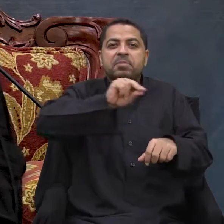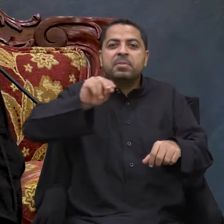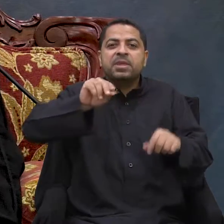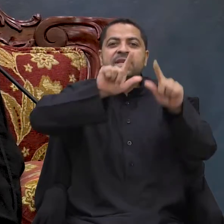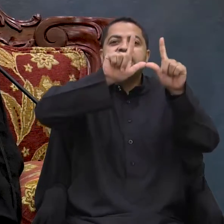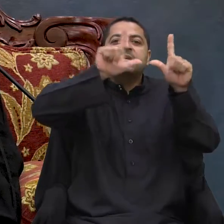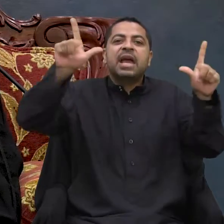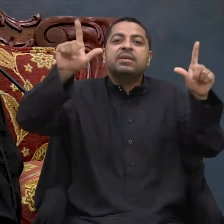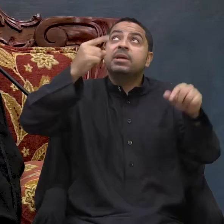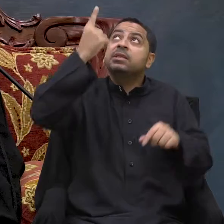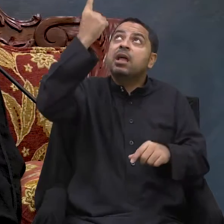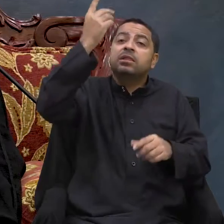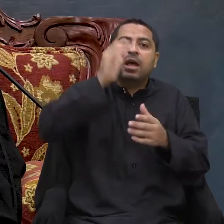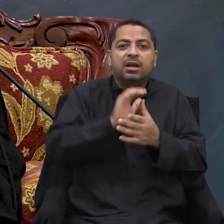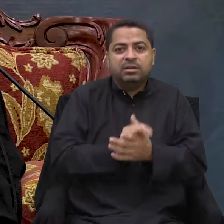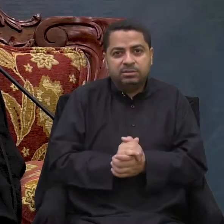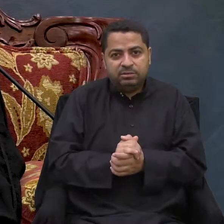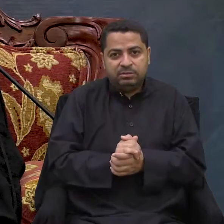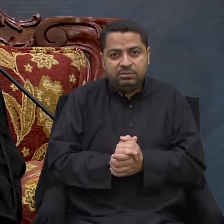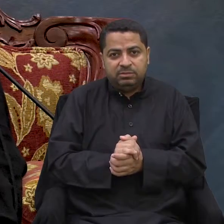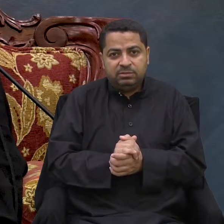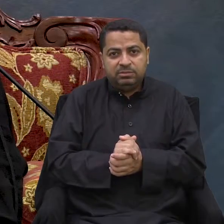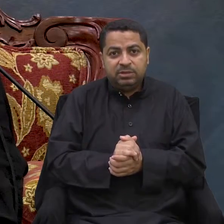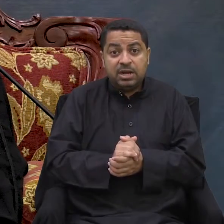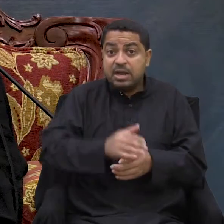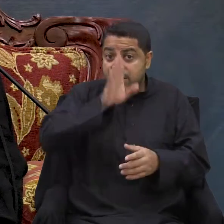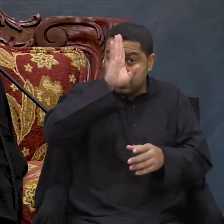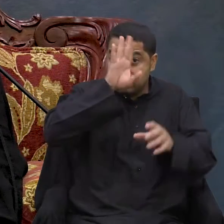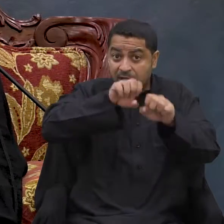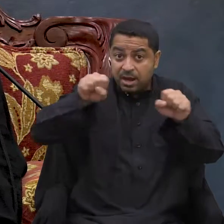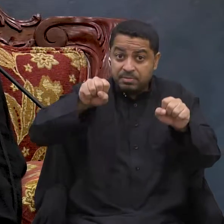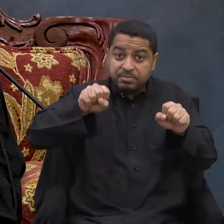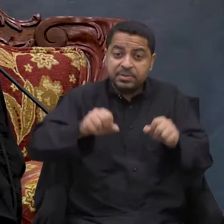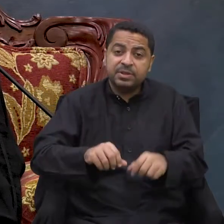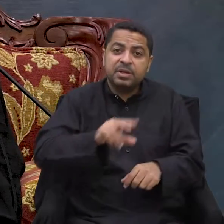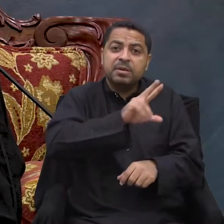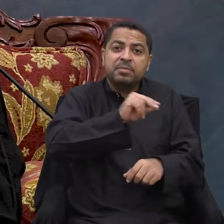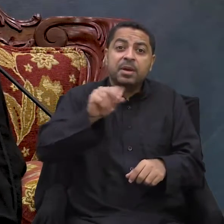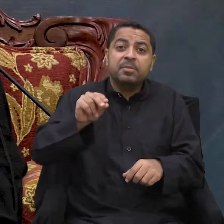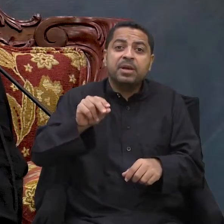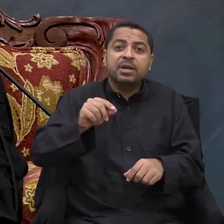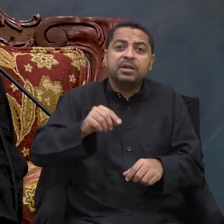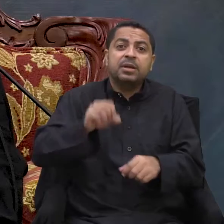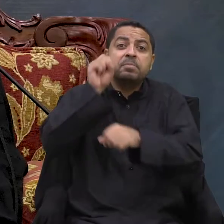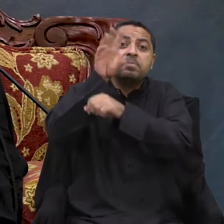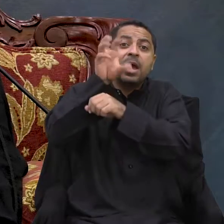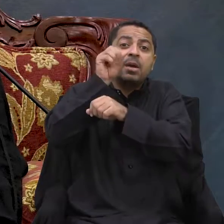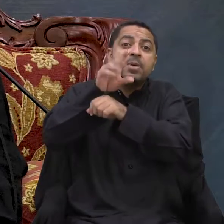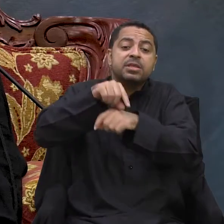الله عز وجل، تحول إلى مديم